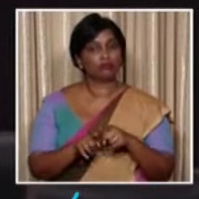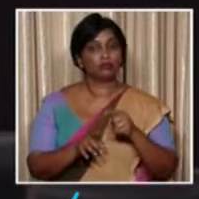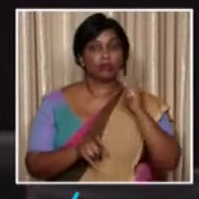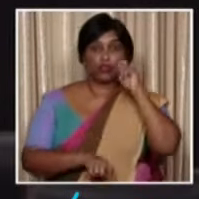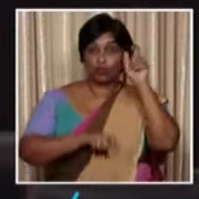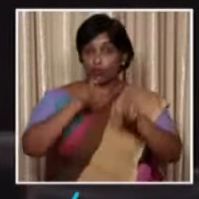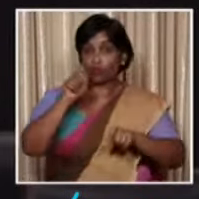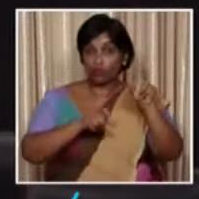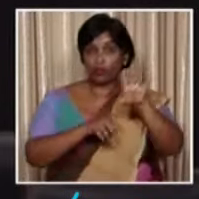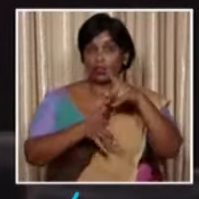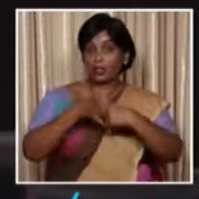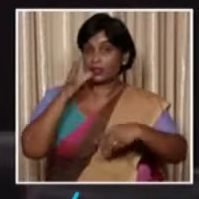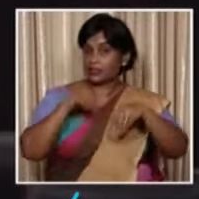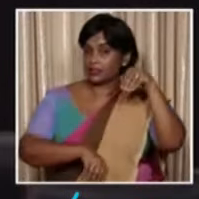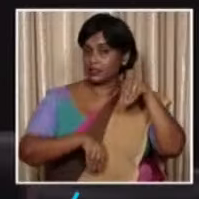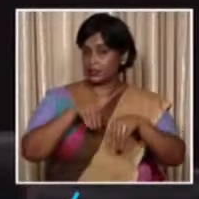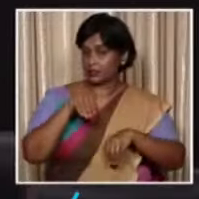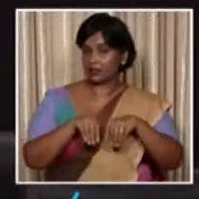महाजन आगे छंदे